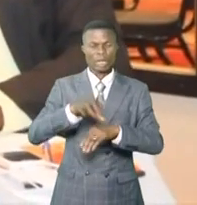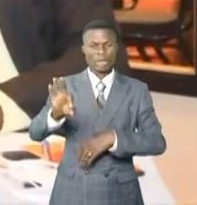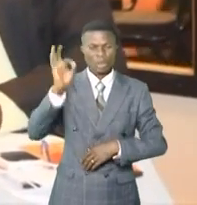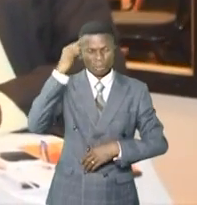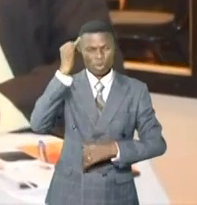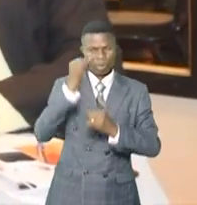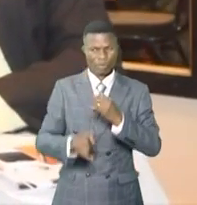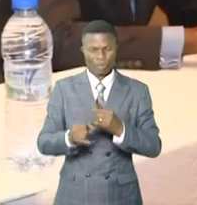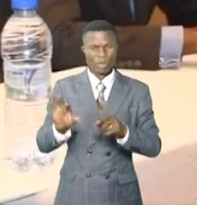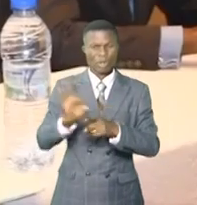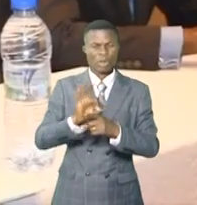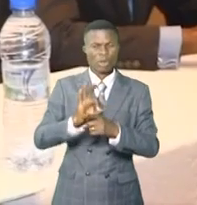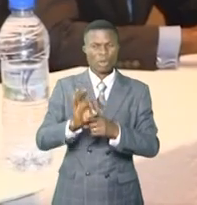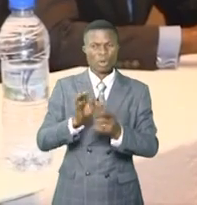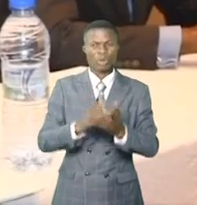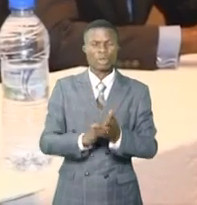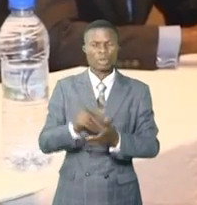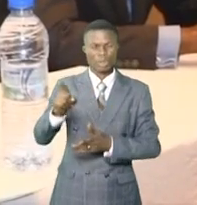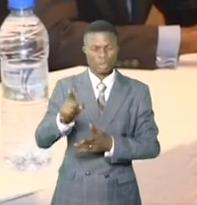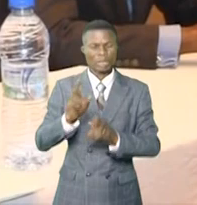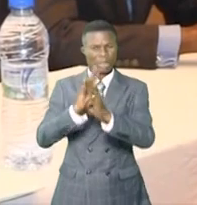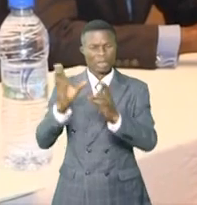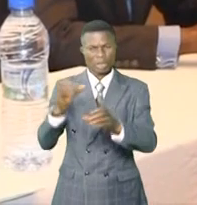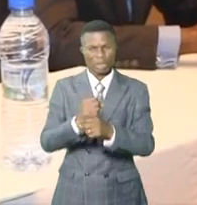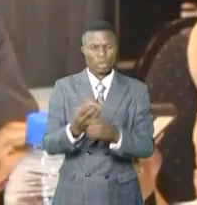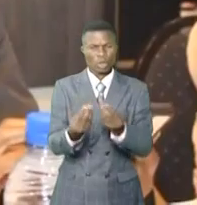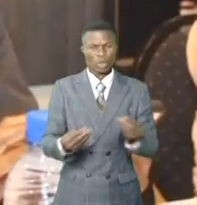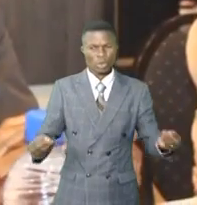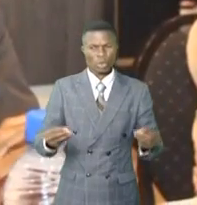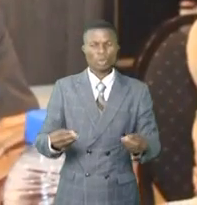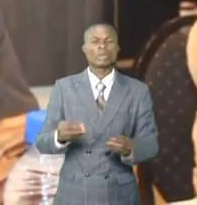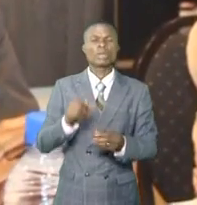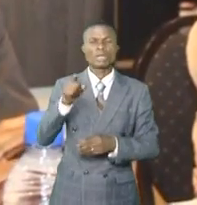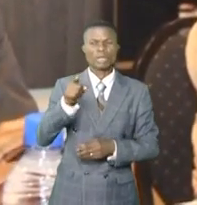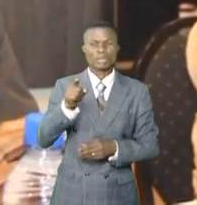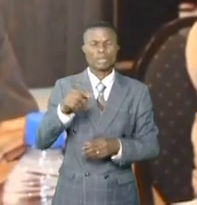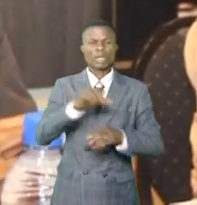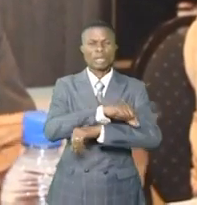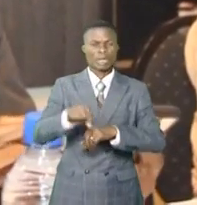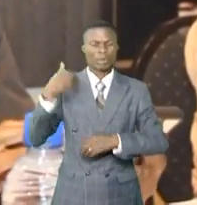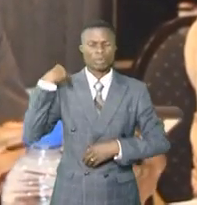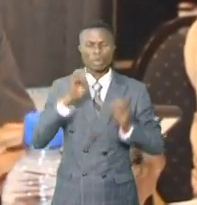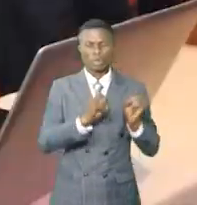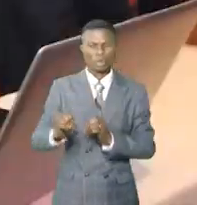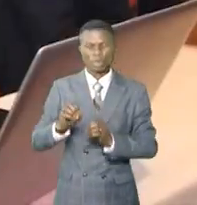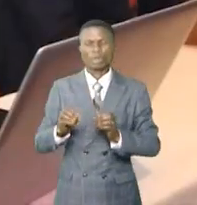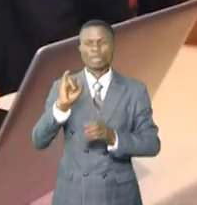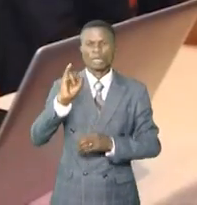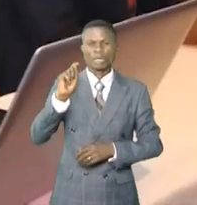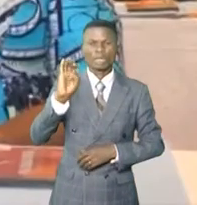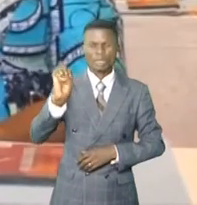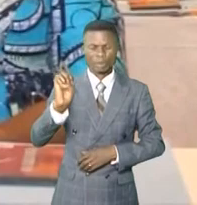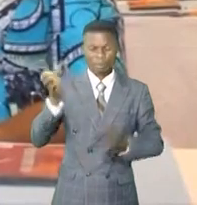la clôture de cet agenda de la séance de restitution des résultats de ces travaux sur les institutions et l'organisation de l'UTIER RDC